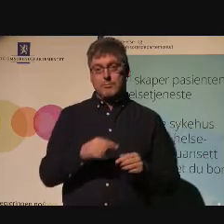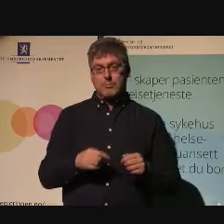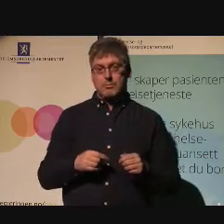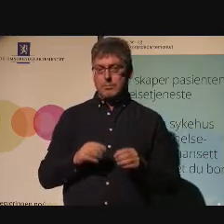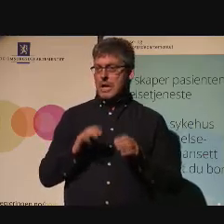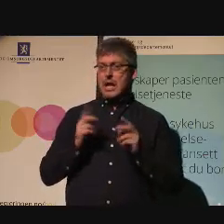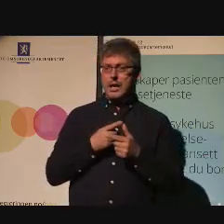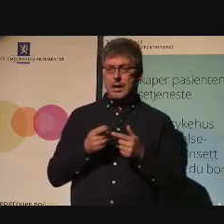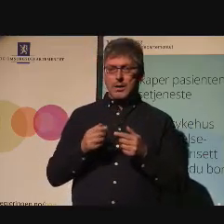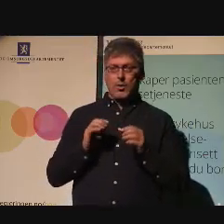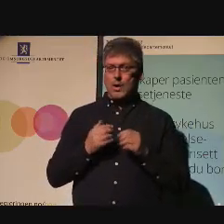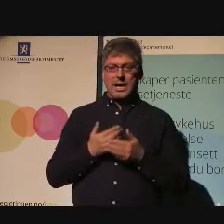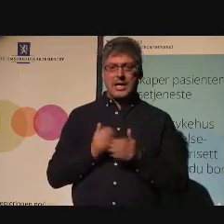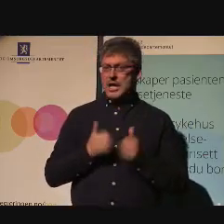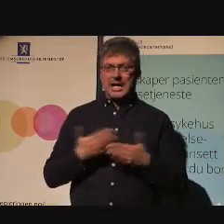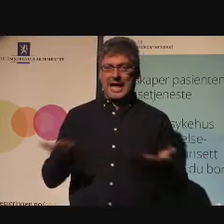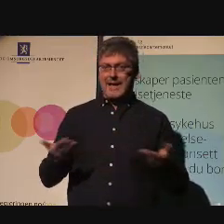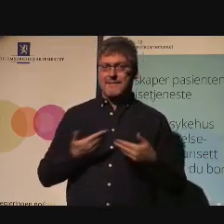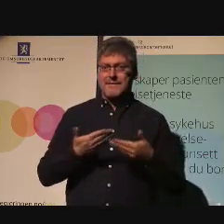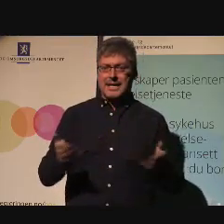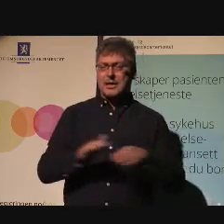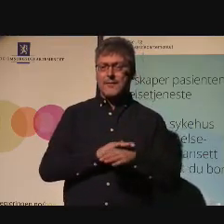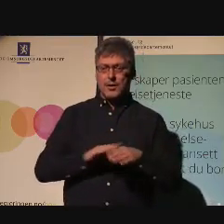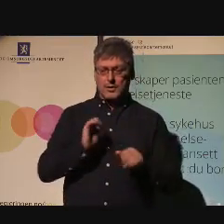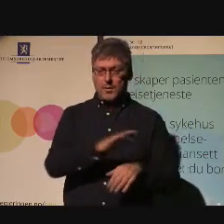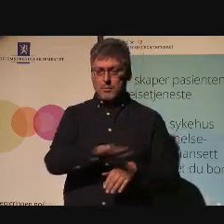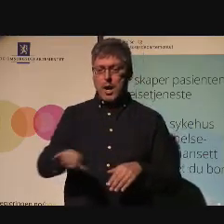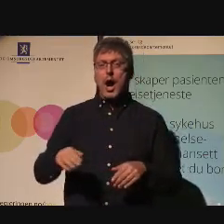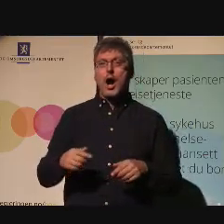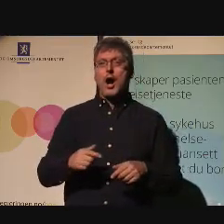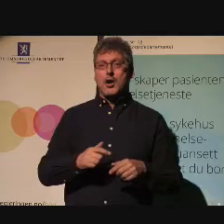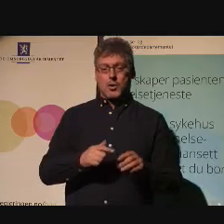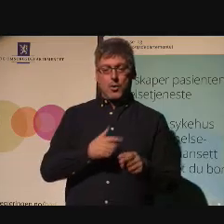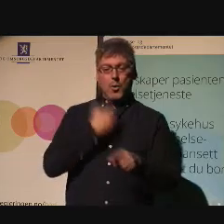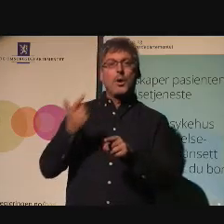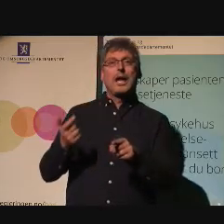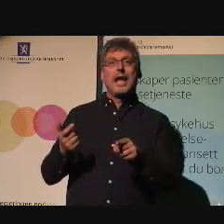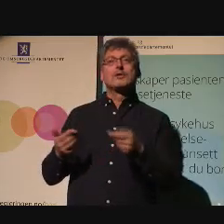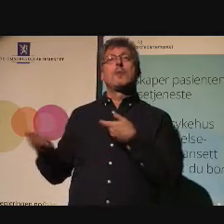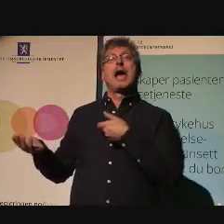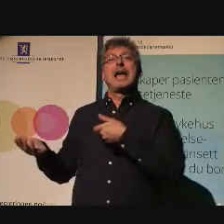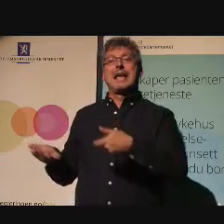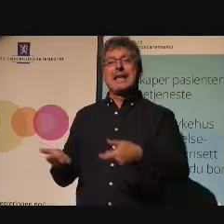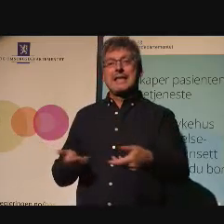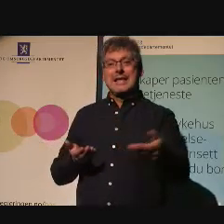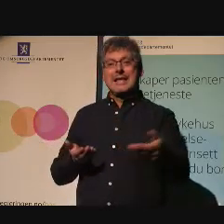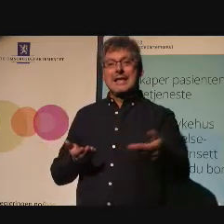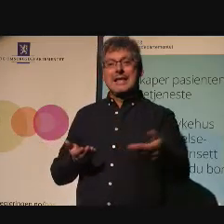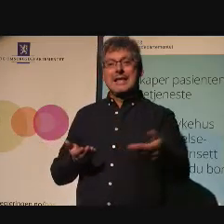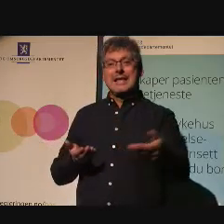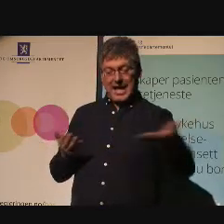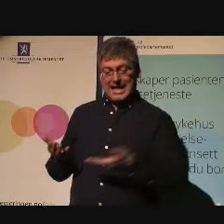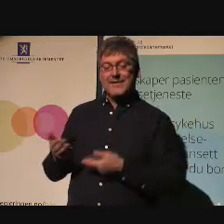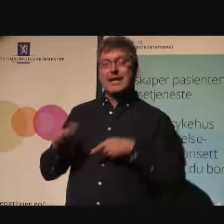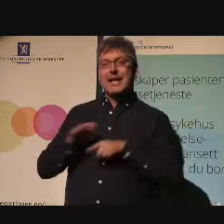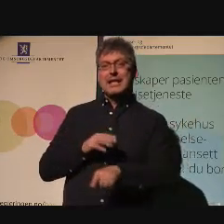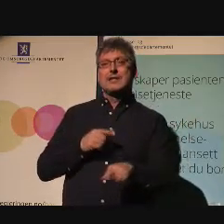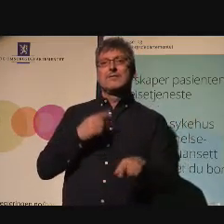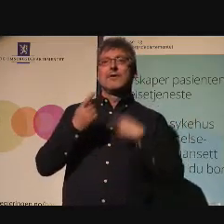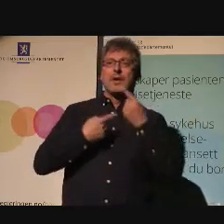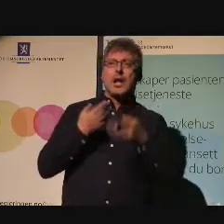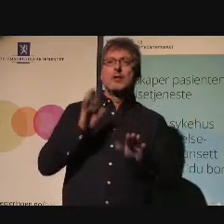følelser i møte med barn og unge som vi har invitert inn til å fortelle om sine dypeste tanker